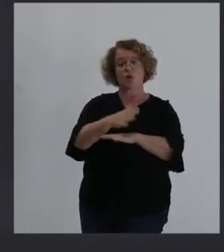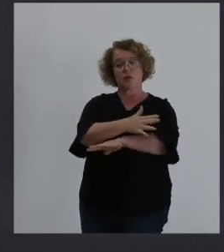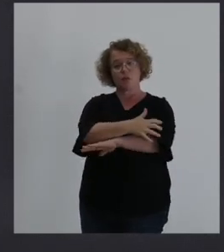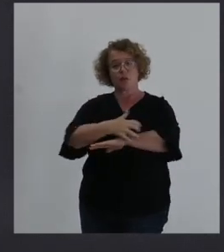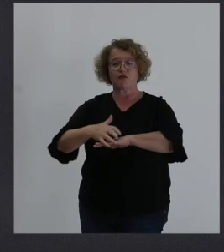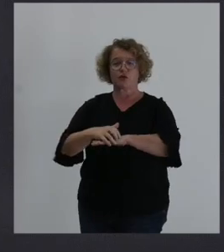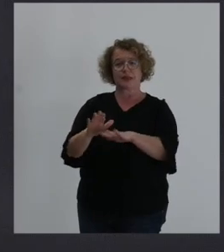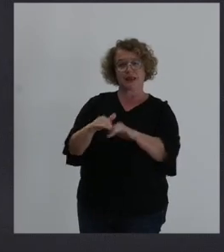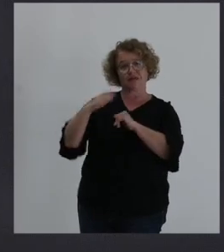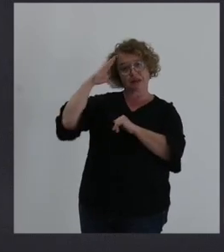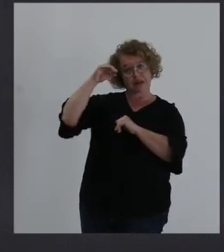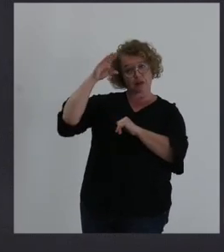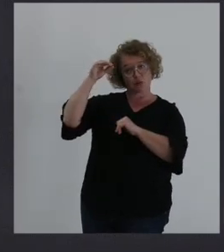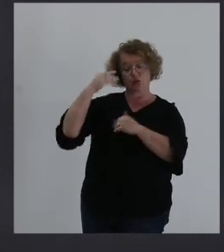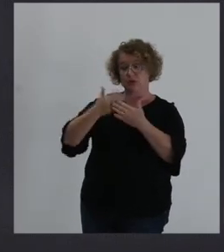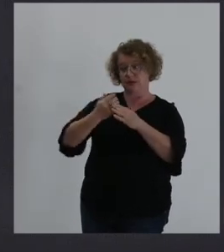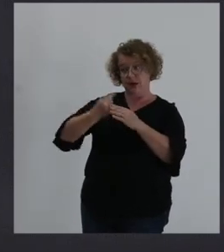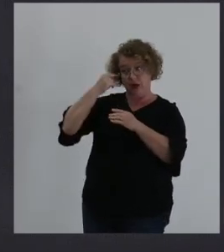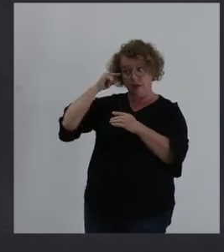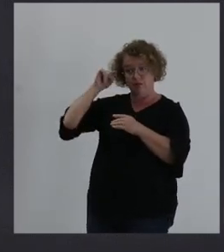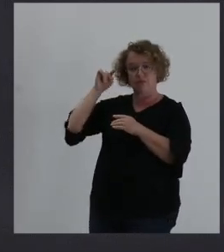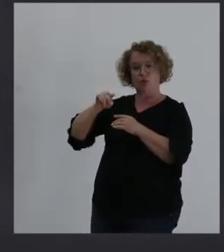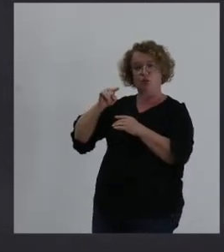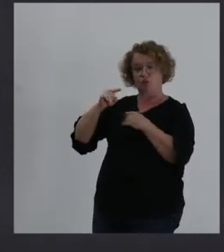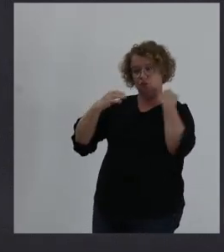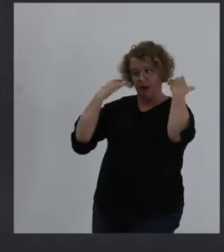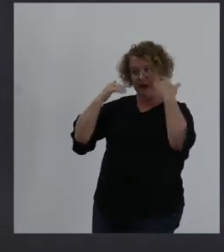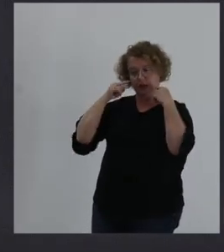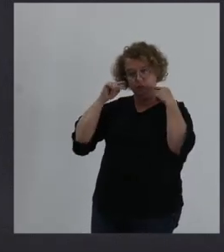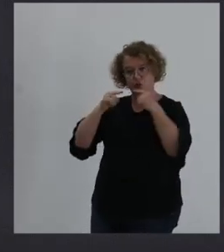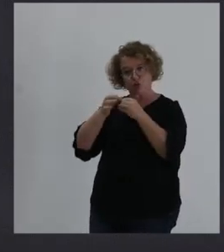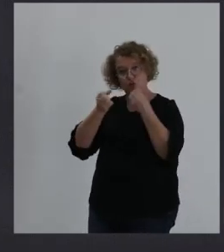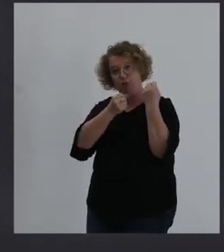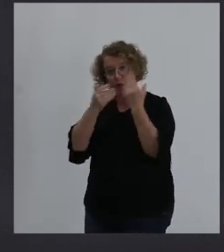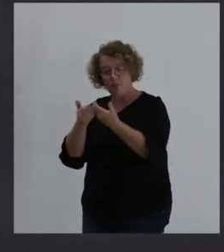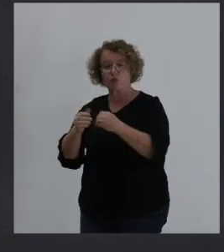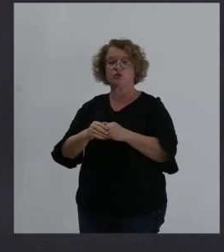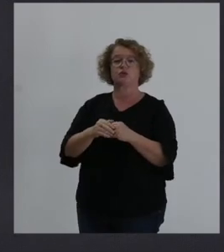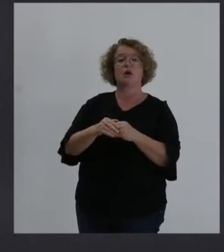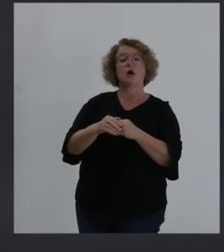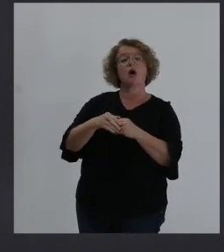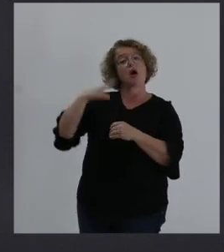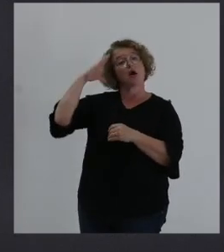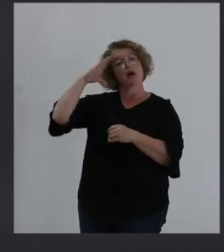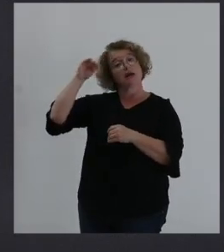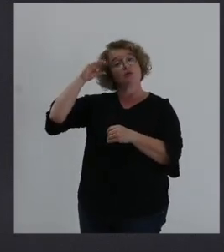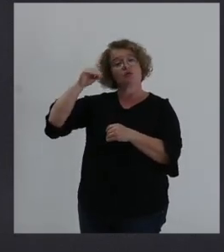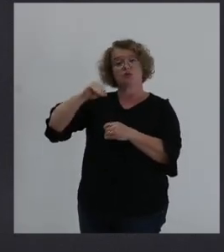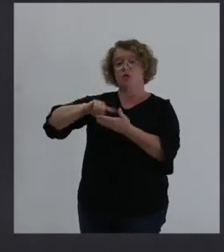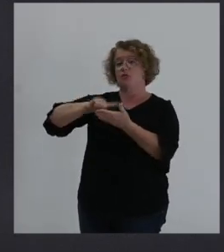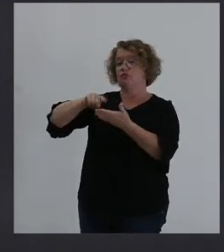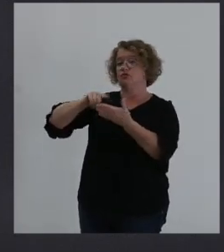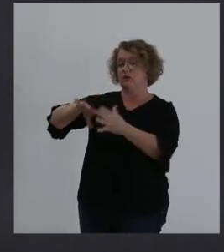a été et restera au centre de nos préoccupations. Ainsi, le budget pour les emplois étudiants a été multiplié par 22,